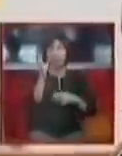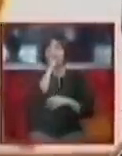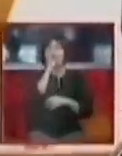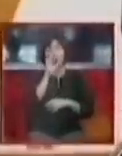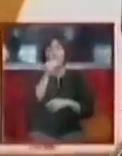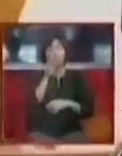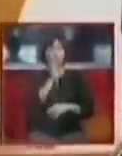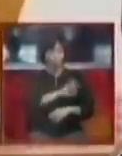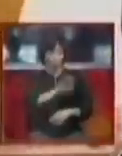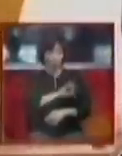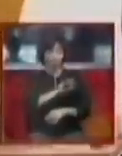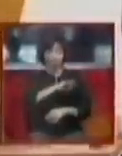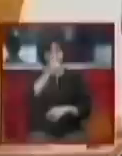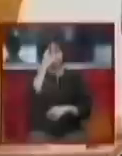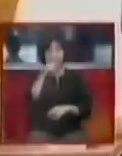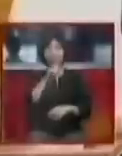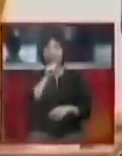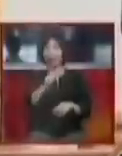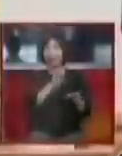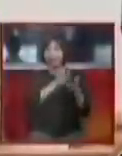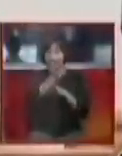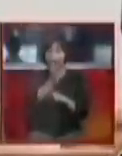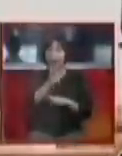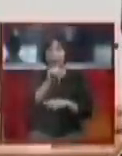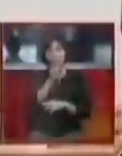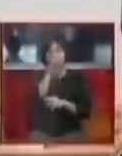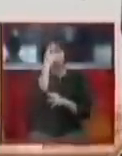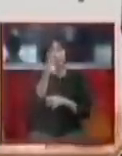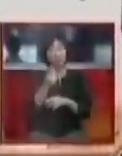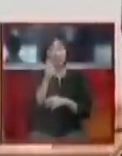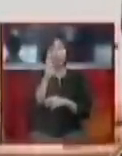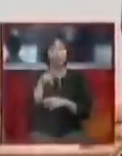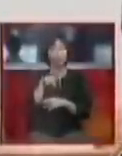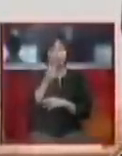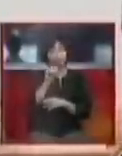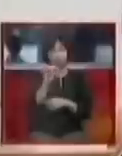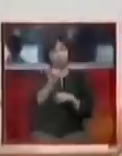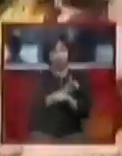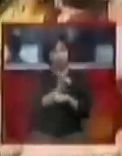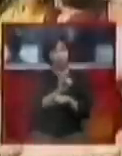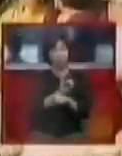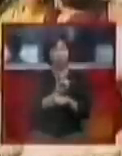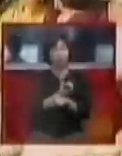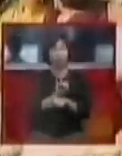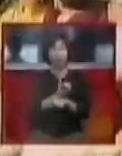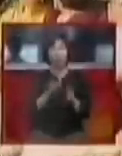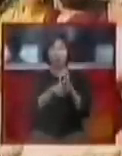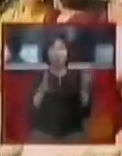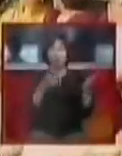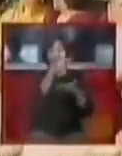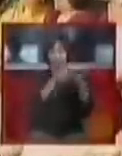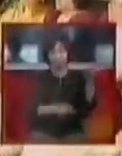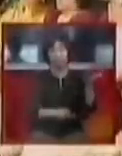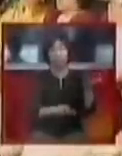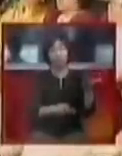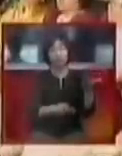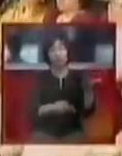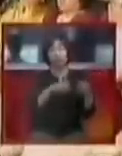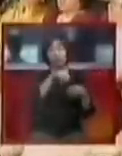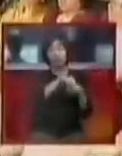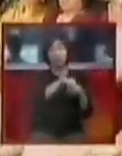makikinabang sa mga indirect jobs na malilika dahil sa BPO industry. Malaking bahagi din